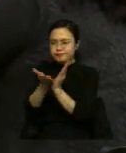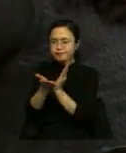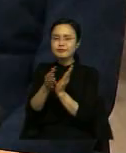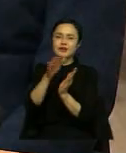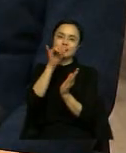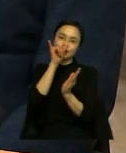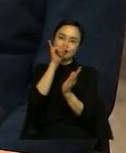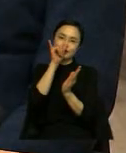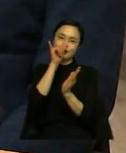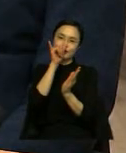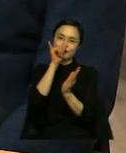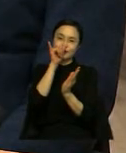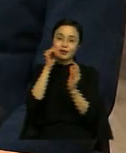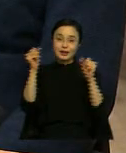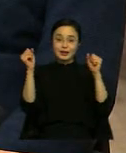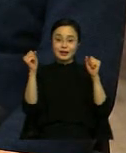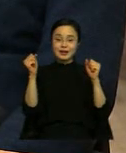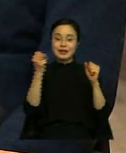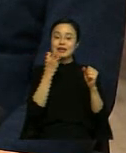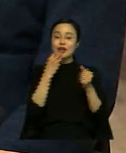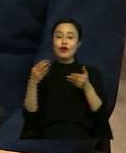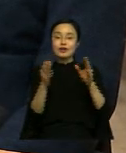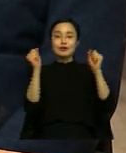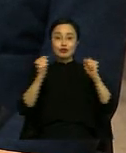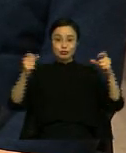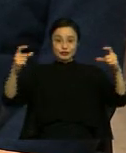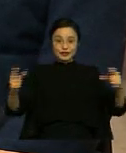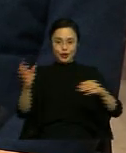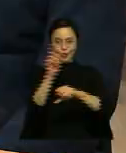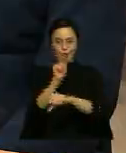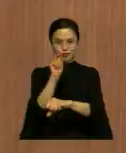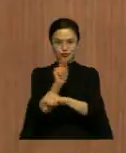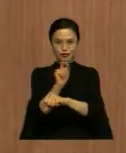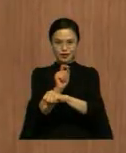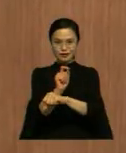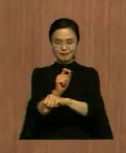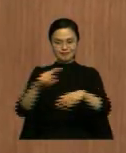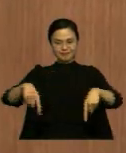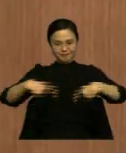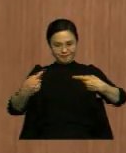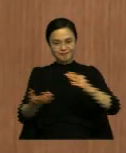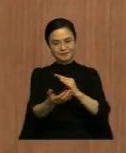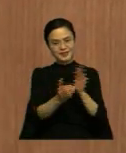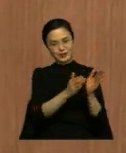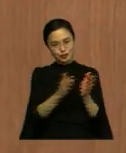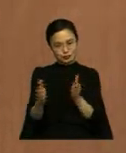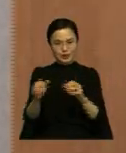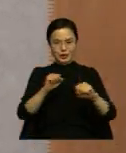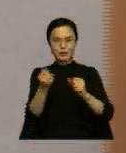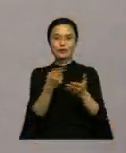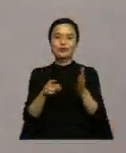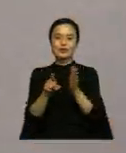무게. 경기 북부에선 공직사회부터 통일 시대를 준비하며 시대적